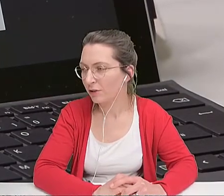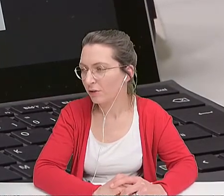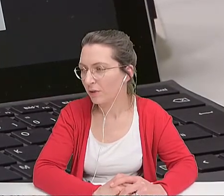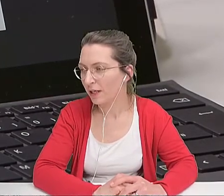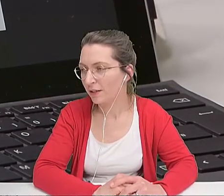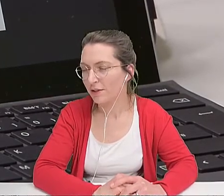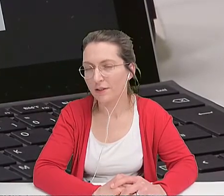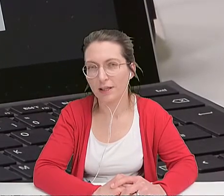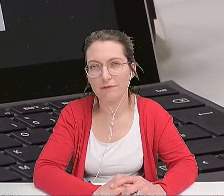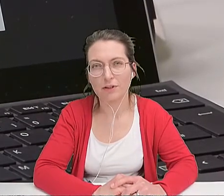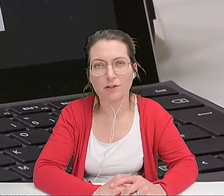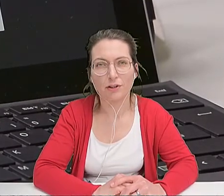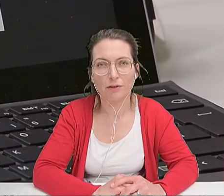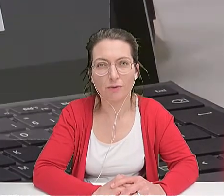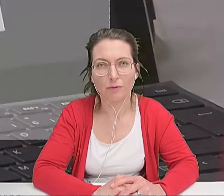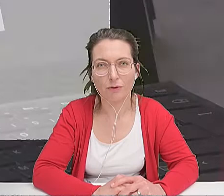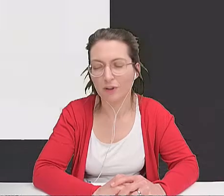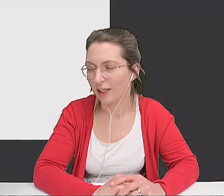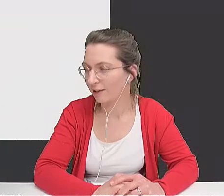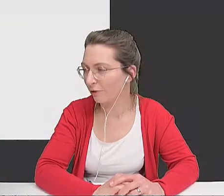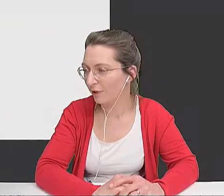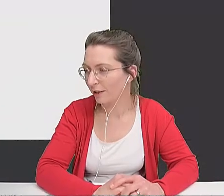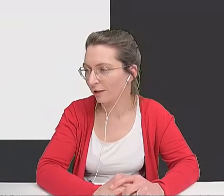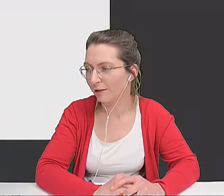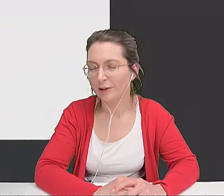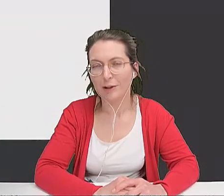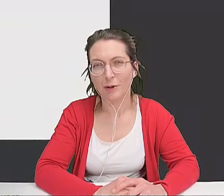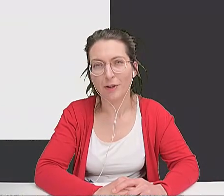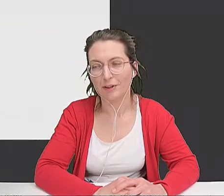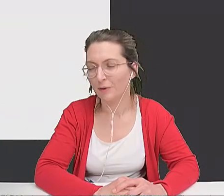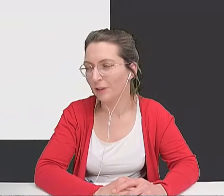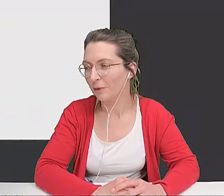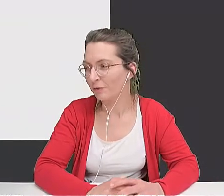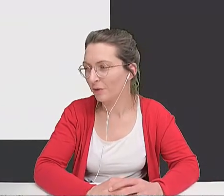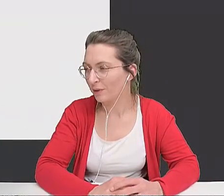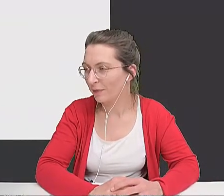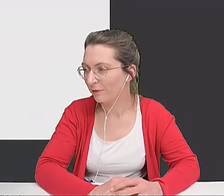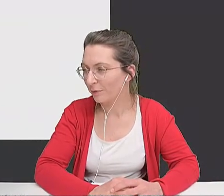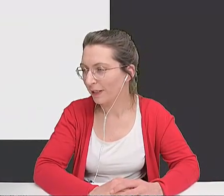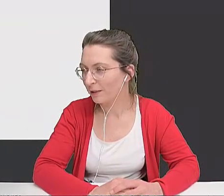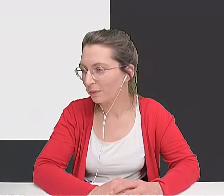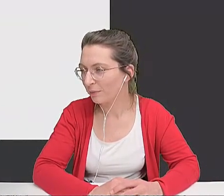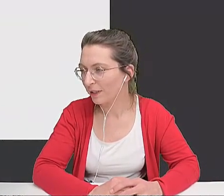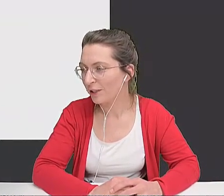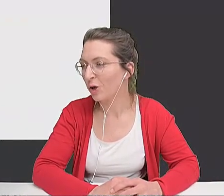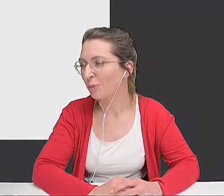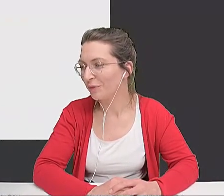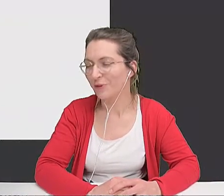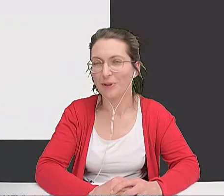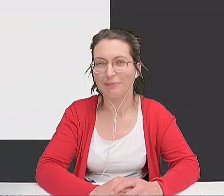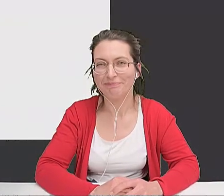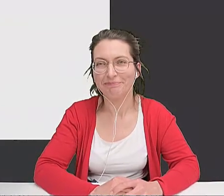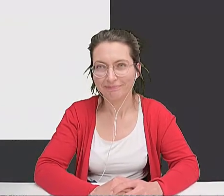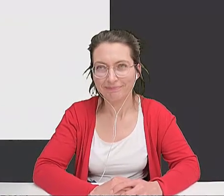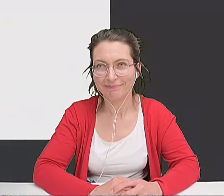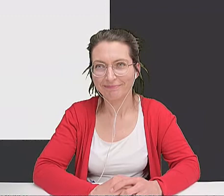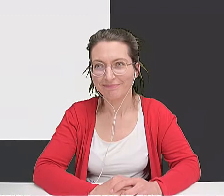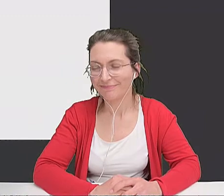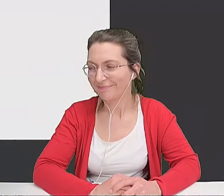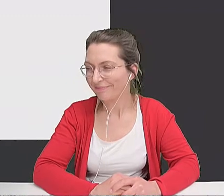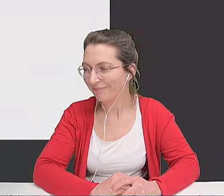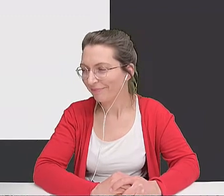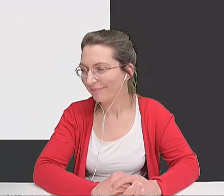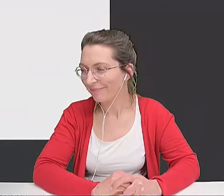den Link dazu rein, dass alle wissen, wo sie direkt draufklicken können, um zu dem Informatik-Biber at home zu kommen. Sehr